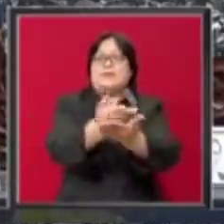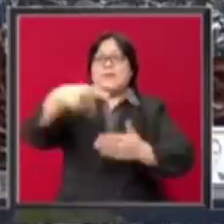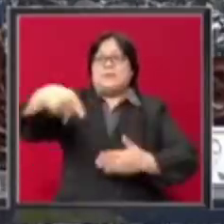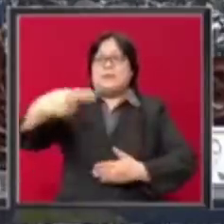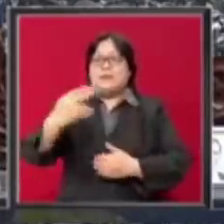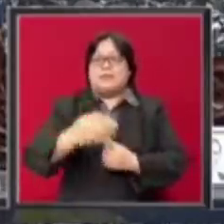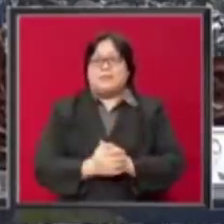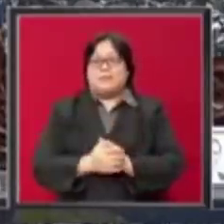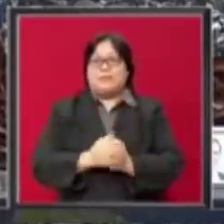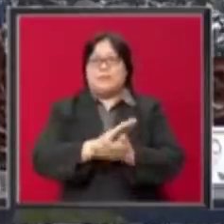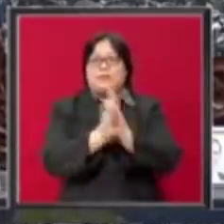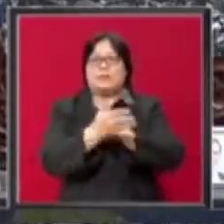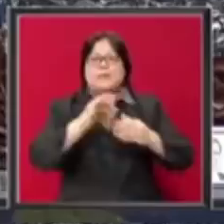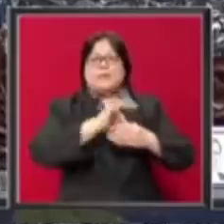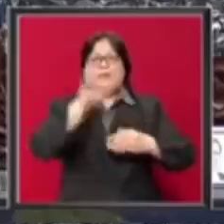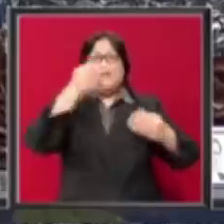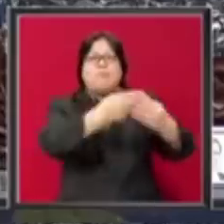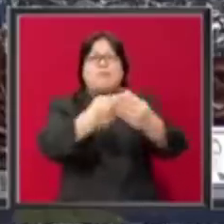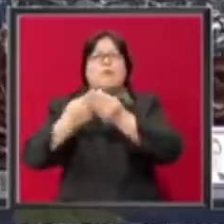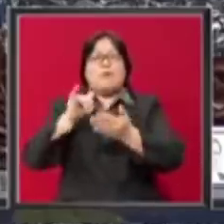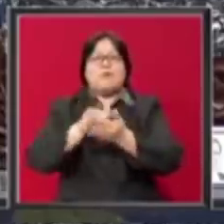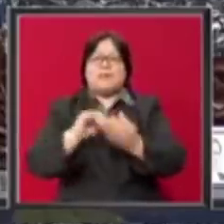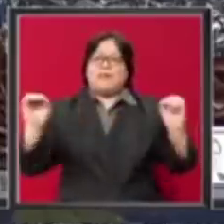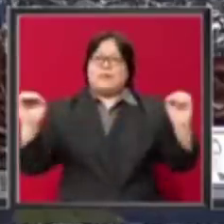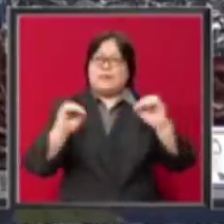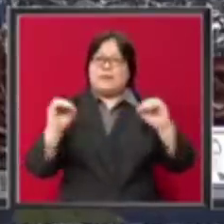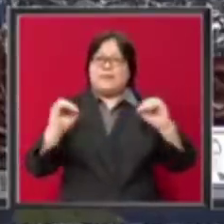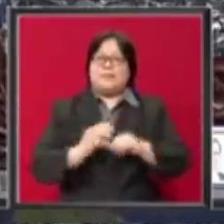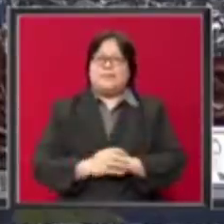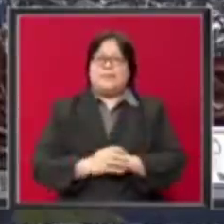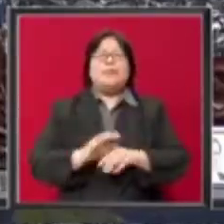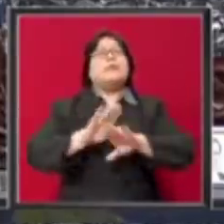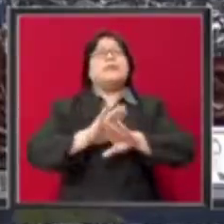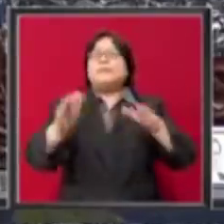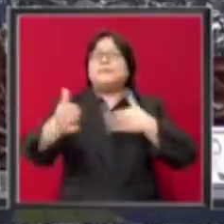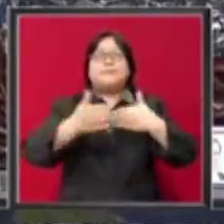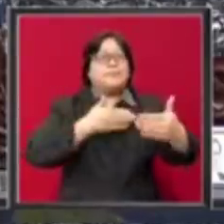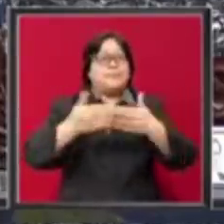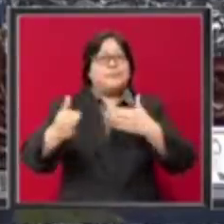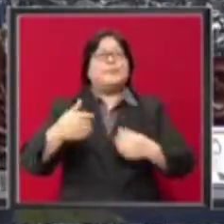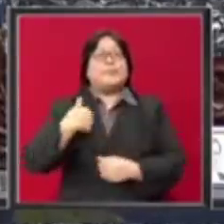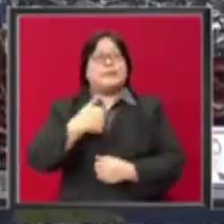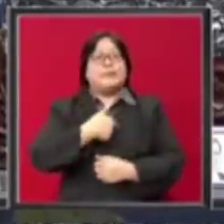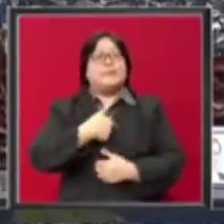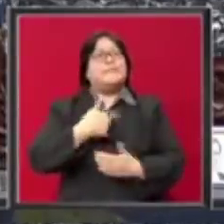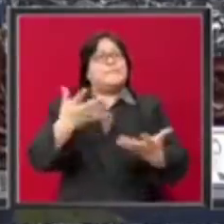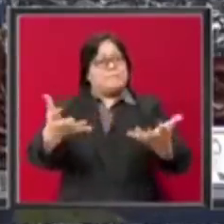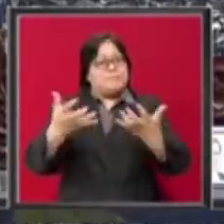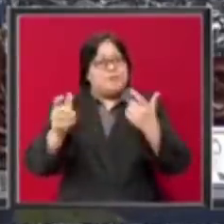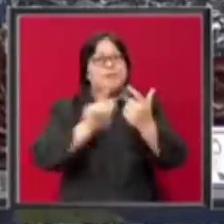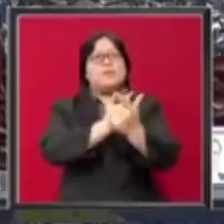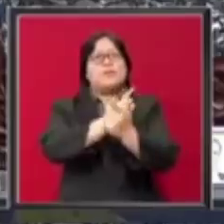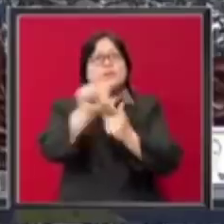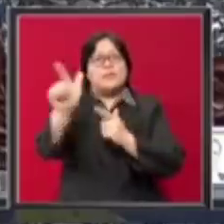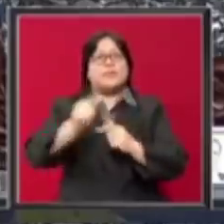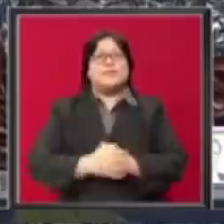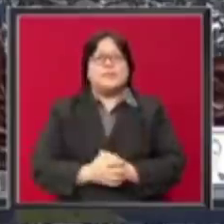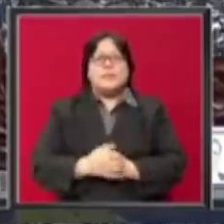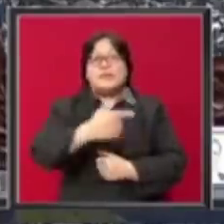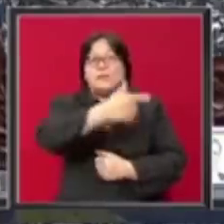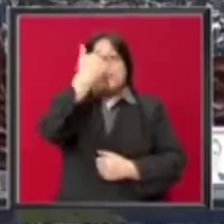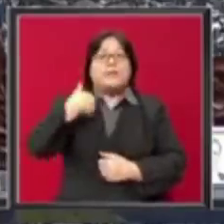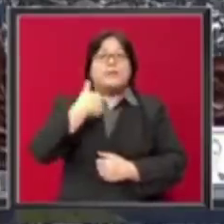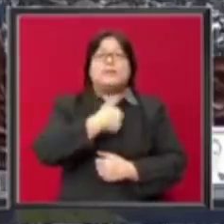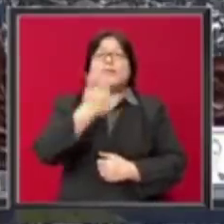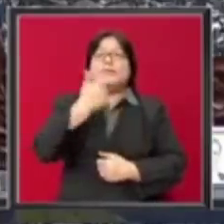Jadi semangat muafakat dan kerjasama itu tidak ada. Jadi walaupun kita cenderung untuk meluluskan, kerana